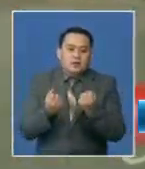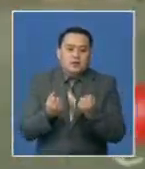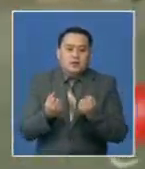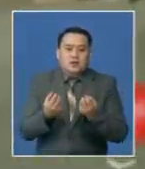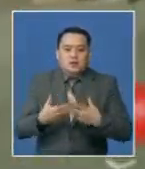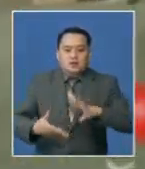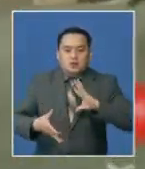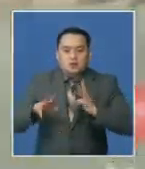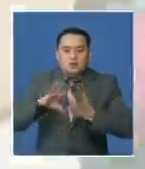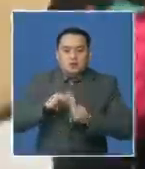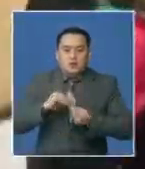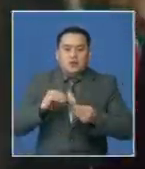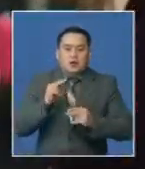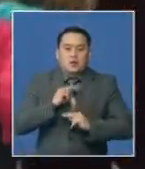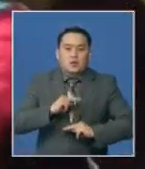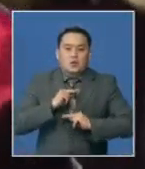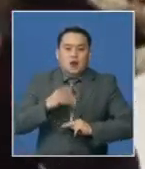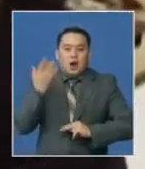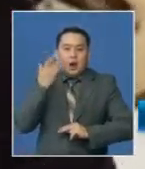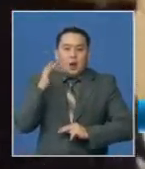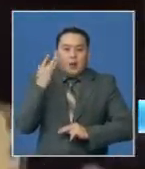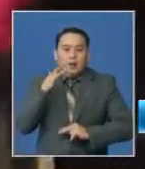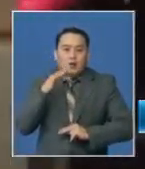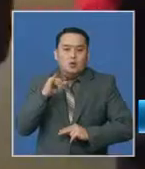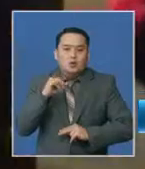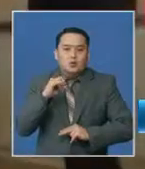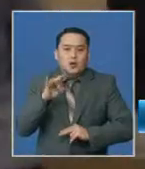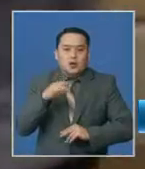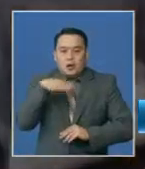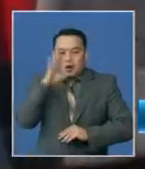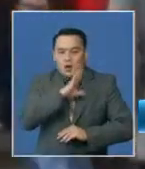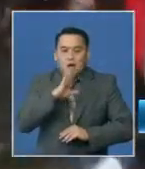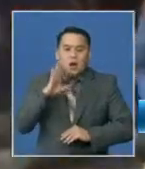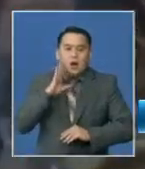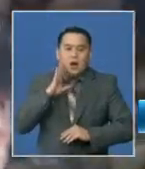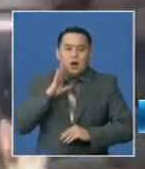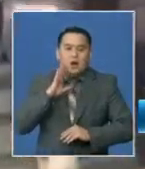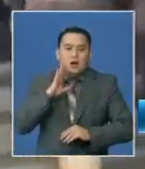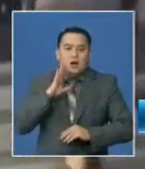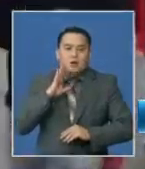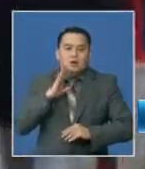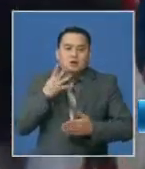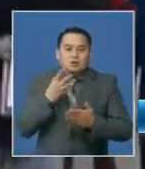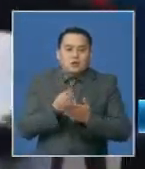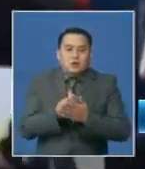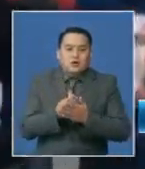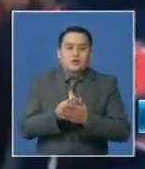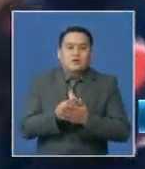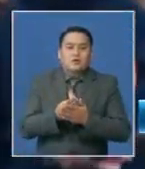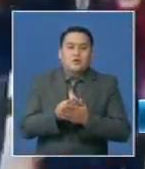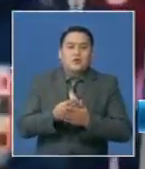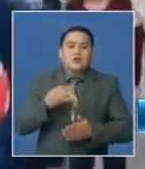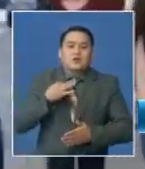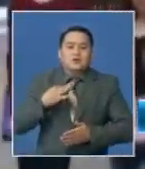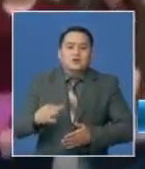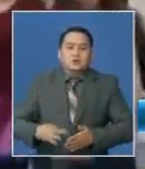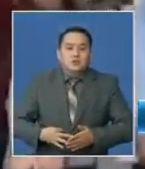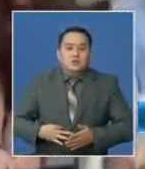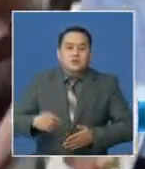из итальянского технологического института уже испытали робота в Аматриче, в городе, который 3 месяца назад был